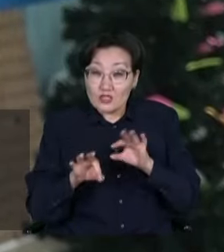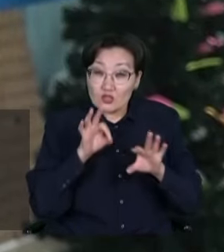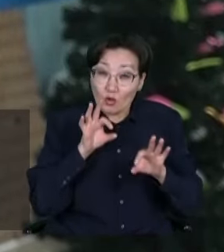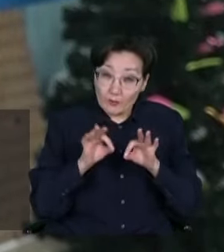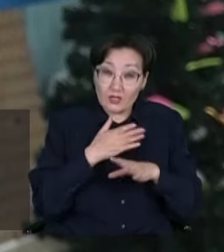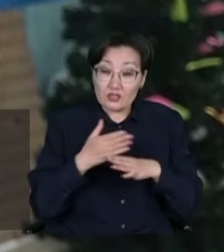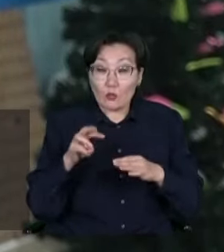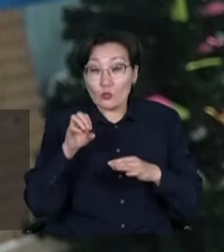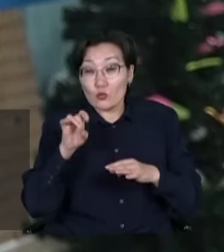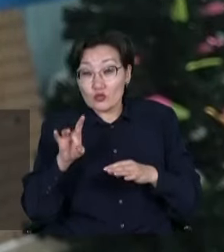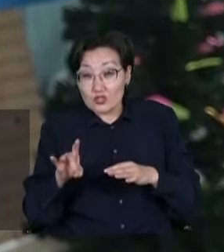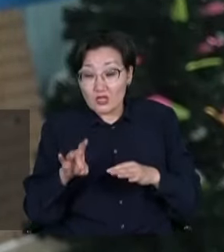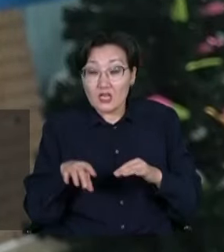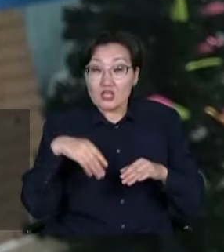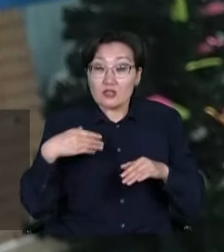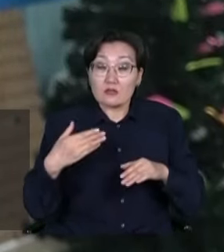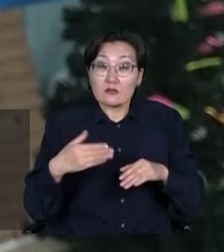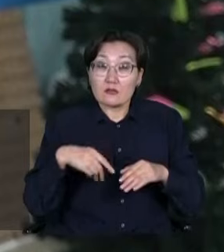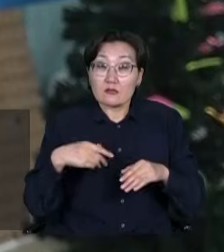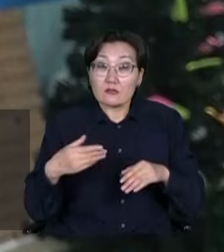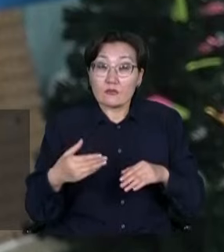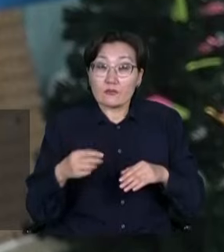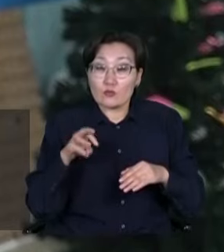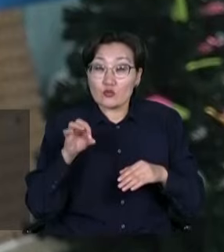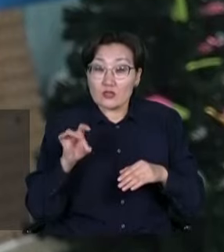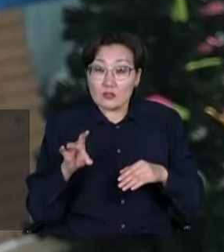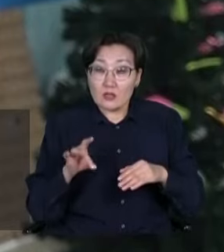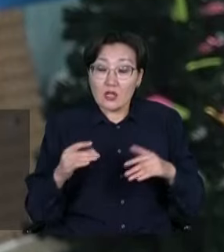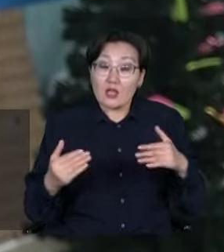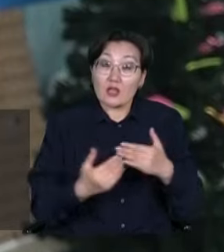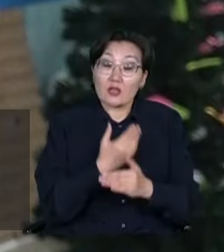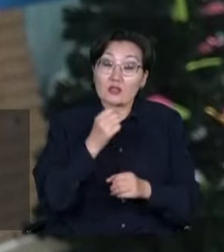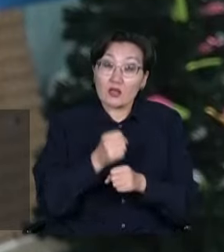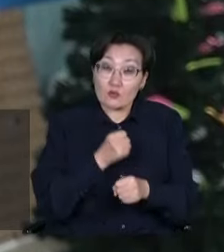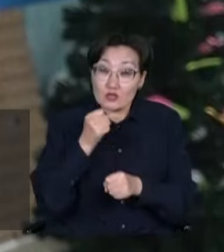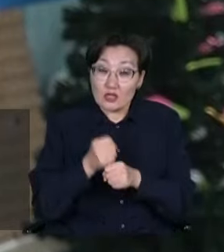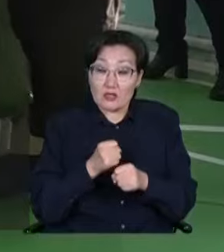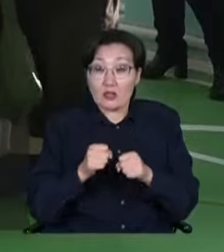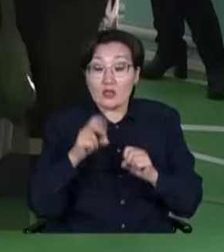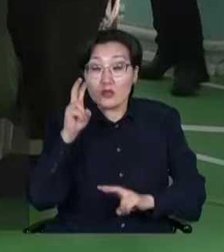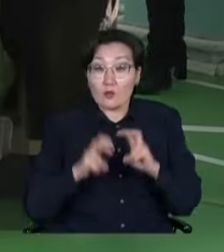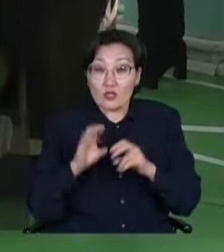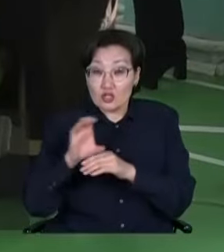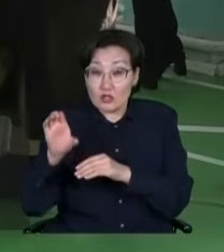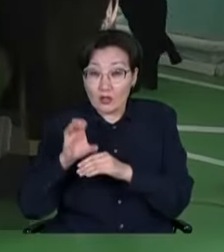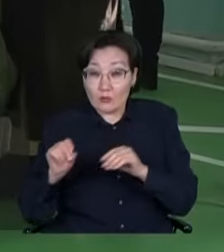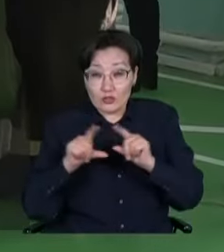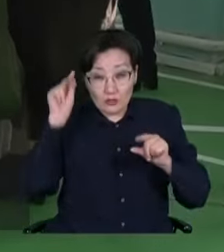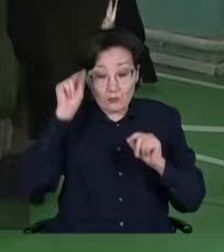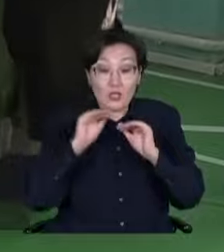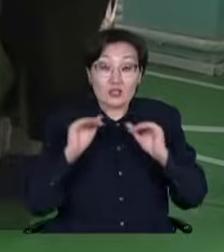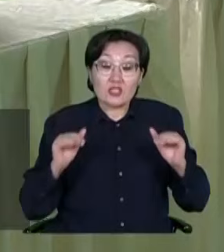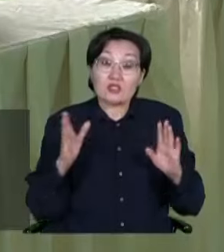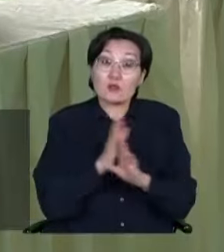одан кейін ол қоқыс жан-жаққа қоқыстарды қайта өндіретін зауыттарға таратылады. Білім беру ордасында